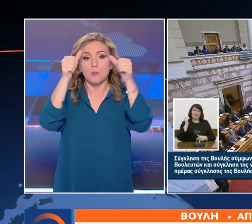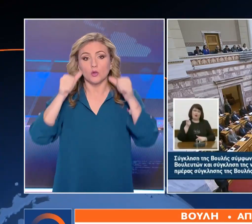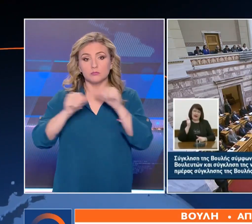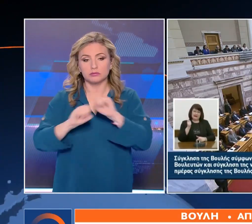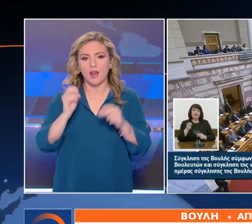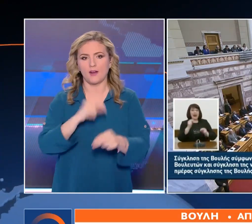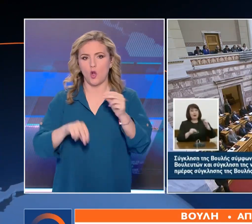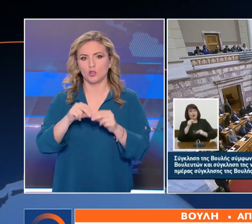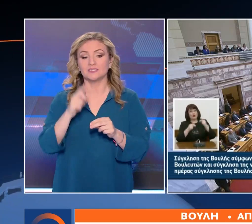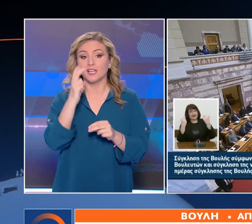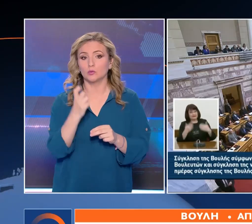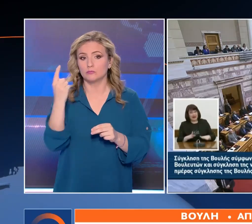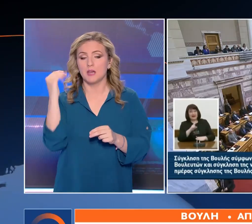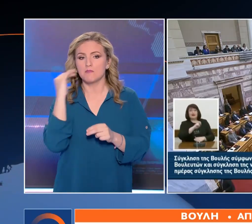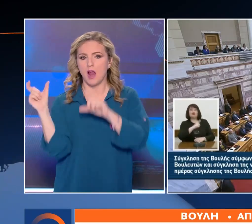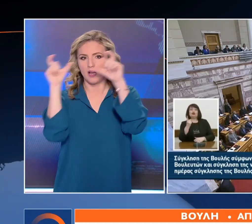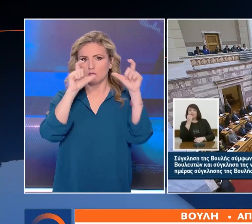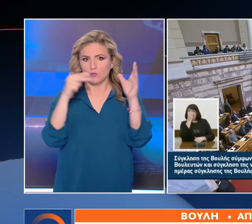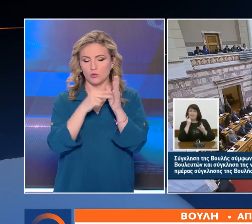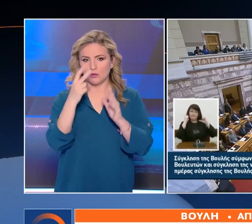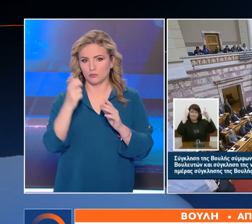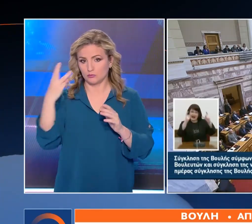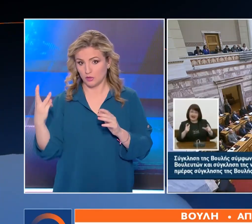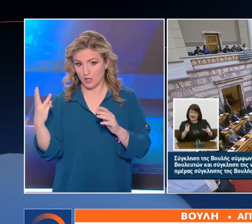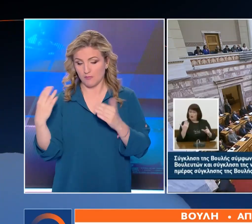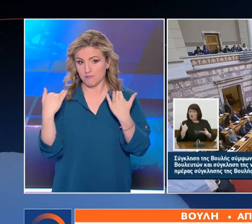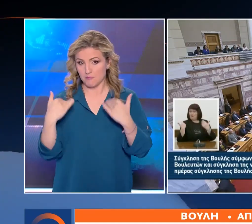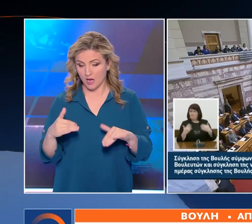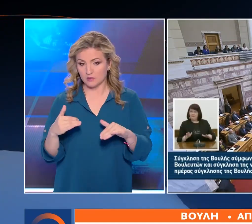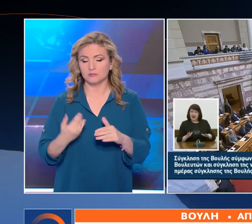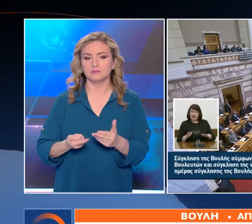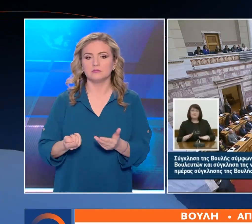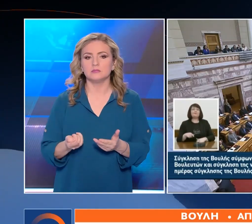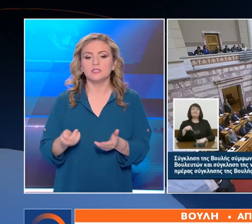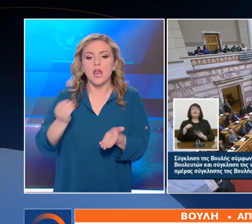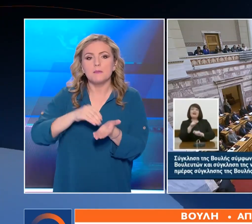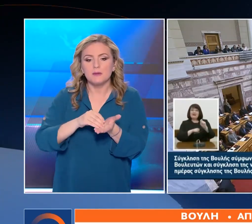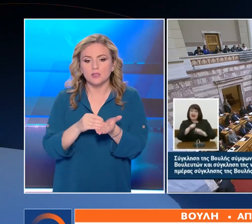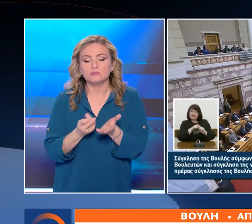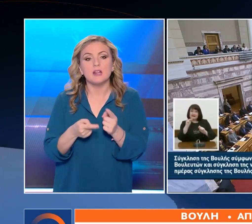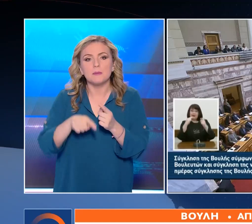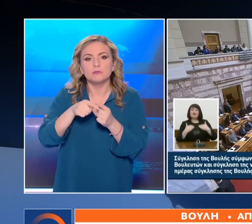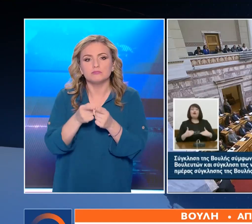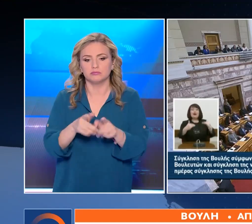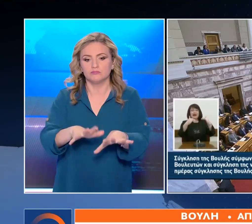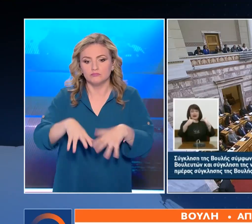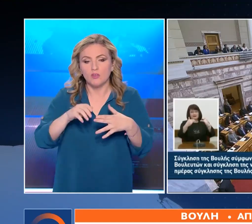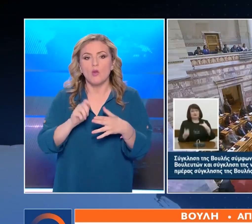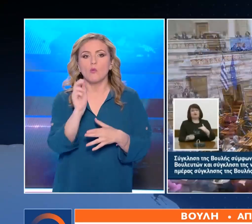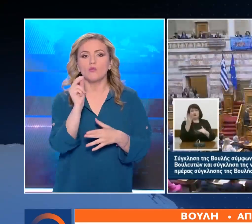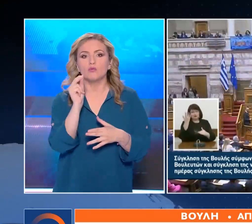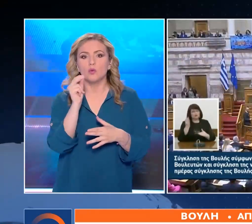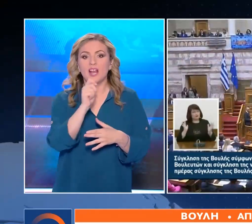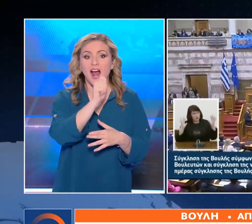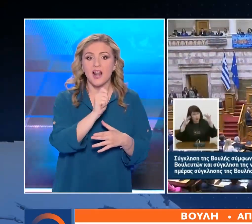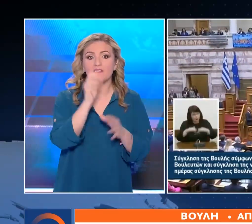προκηρύχθηκαν εκλογές την 21η Μαΐου 2023 και συγκλήθηκε η Βουλή σε Α τακτική σύνοδο